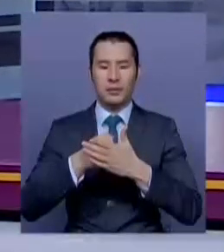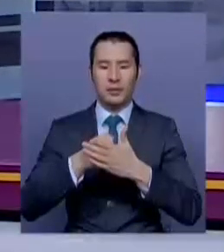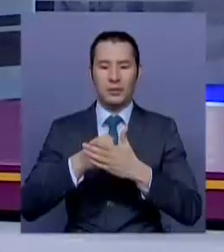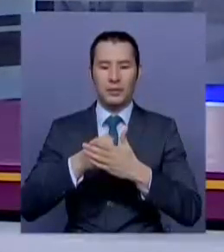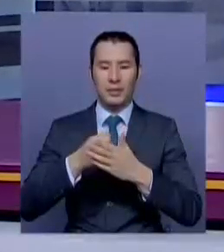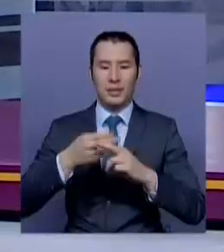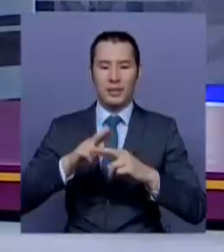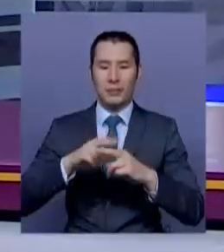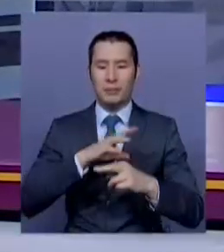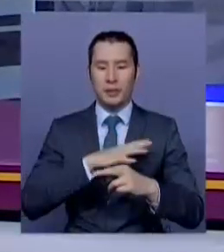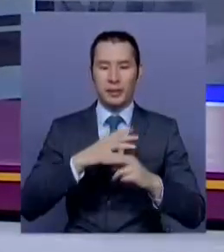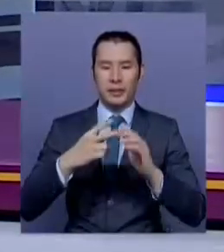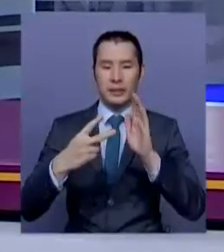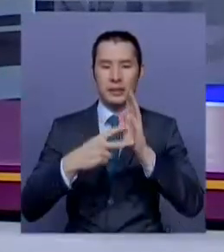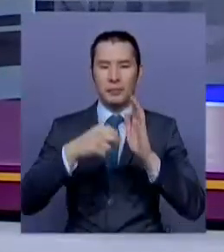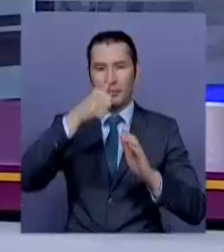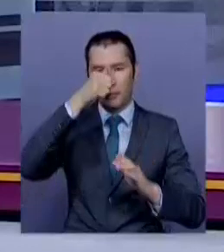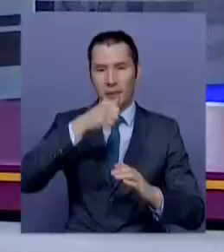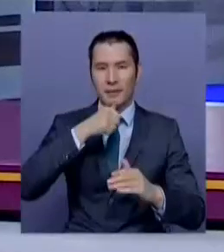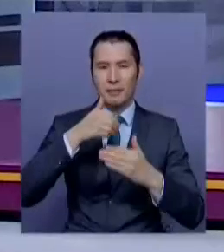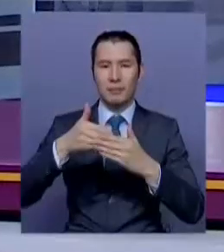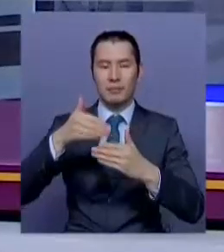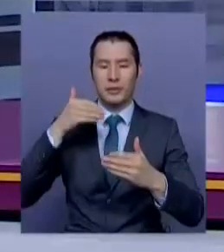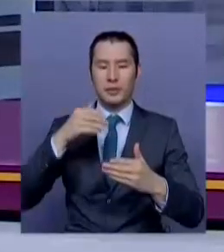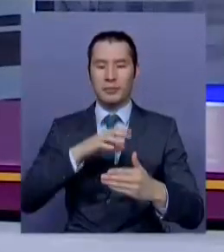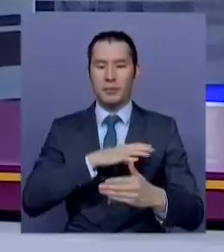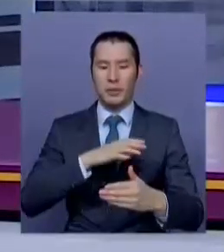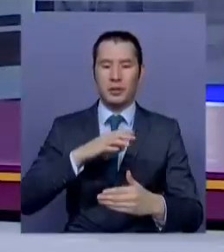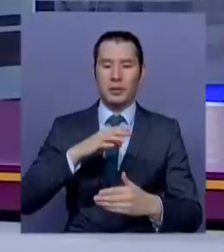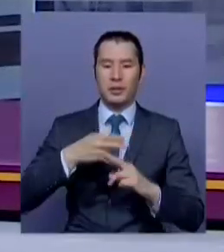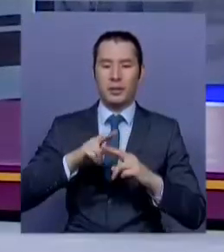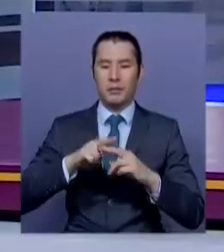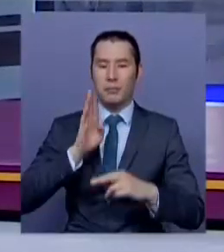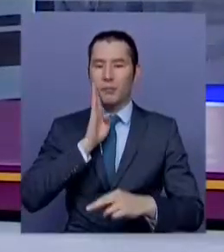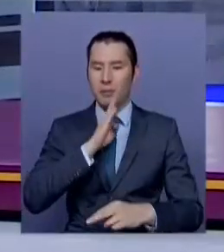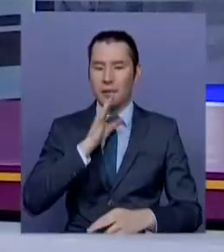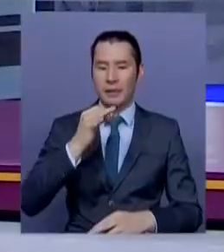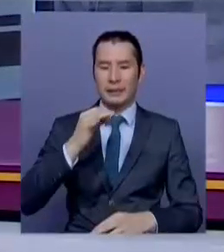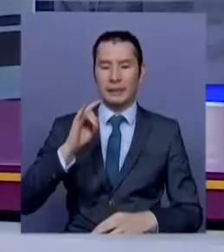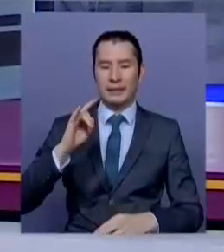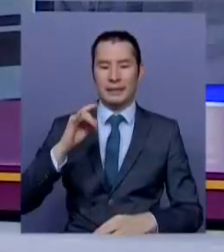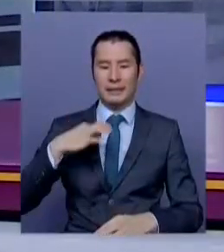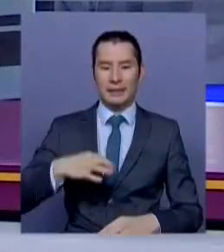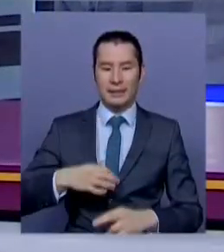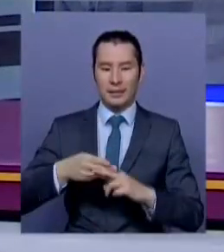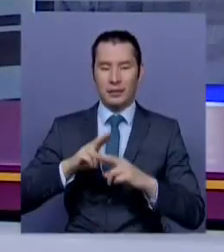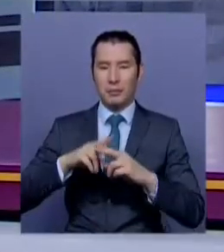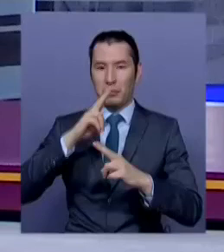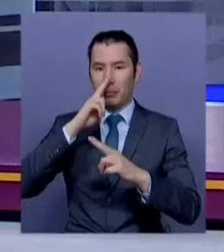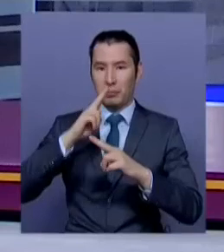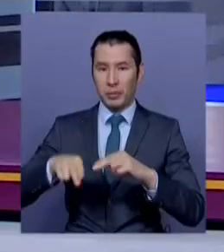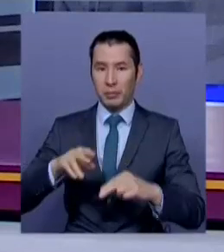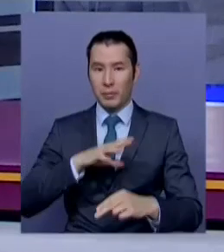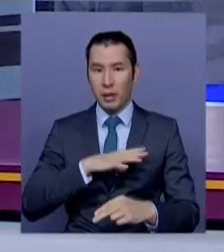сұрайды. 7 ай бұрын жол көлік оқиғасына түсіп, анасы мен баласынан айырылған Іңкәр Жақаева істің іркіліп тұрғанын айтады.